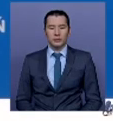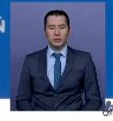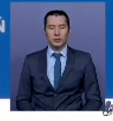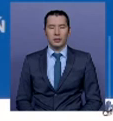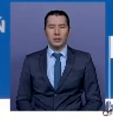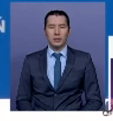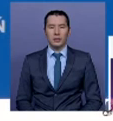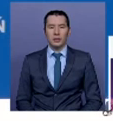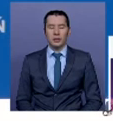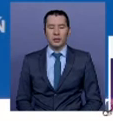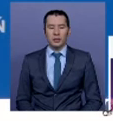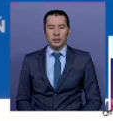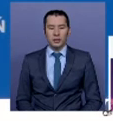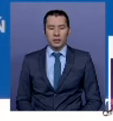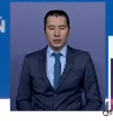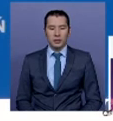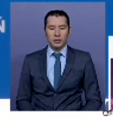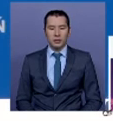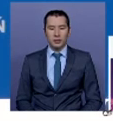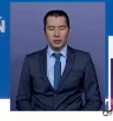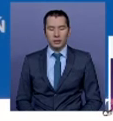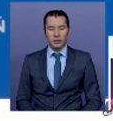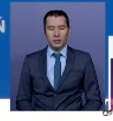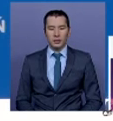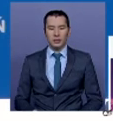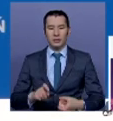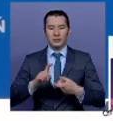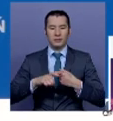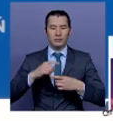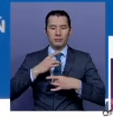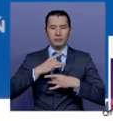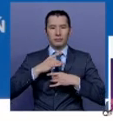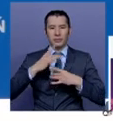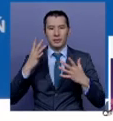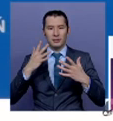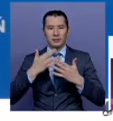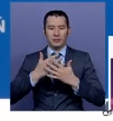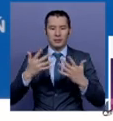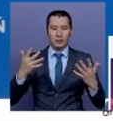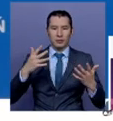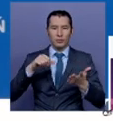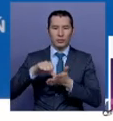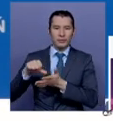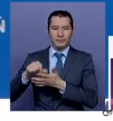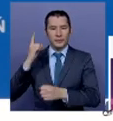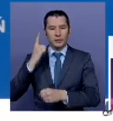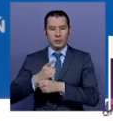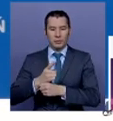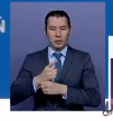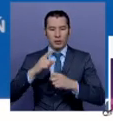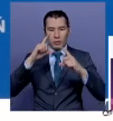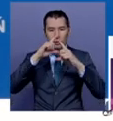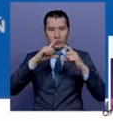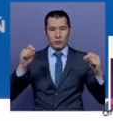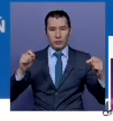Жиындарға аниматорларды, мерекелік агенттіліктерді, жекеменшік студияларды қатыстыруға тыйым салынады. Мектеп